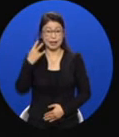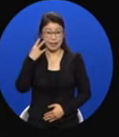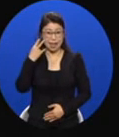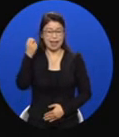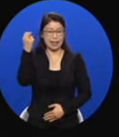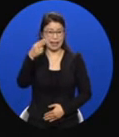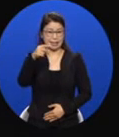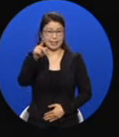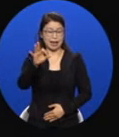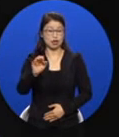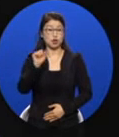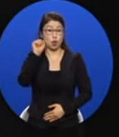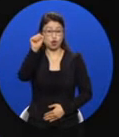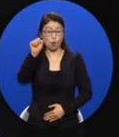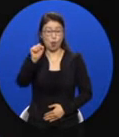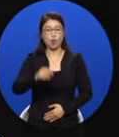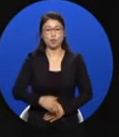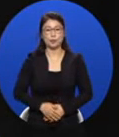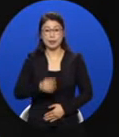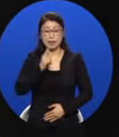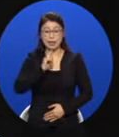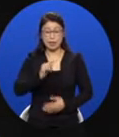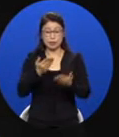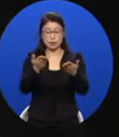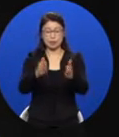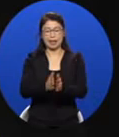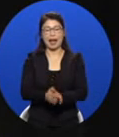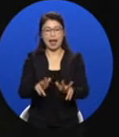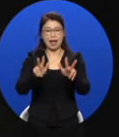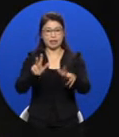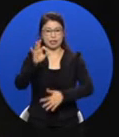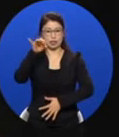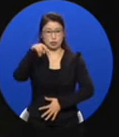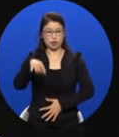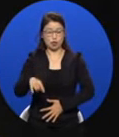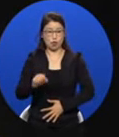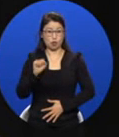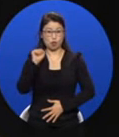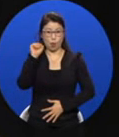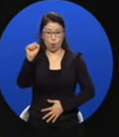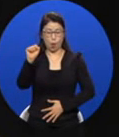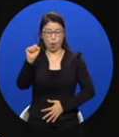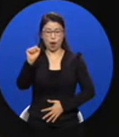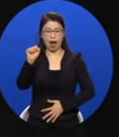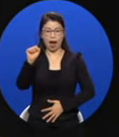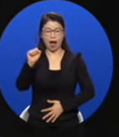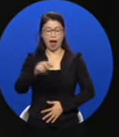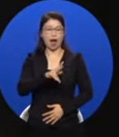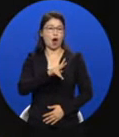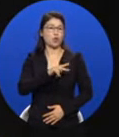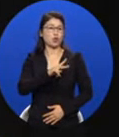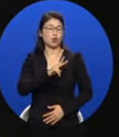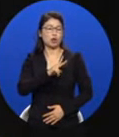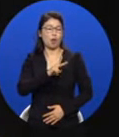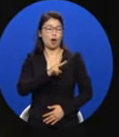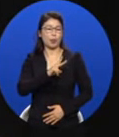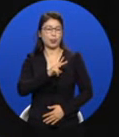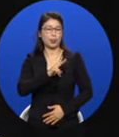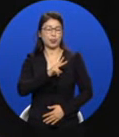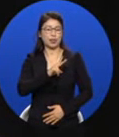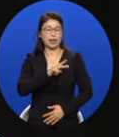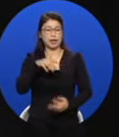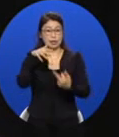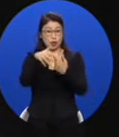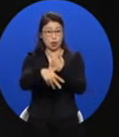다시 강지영 후보 순서입니다. 지금 위성곤 후보가 도의원 시절 지역구